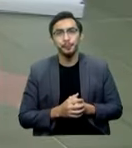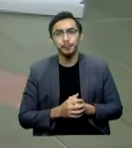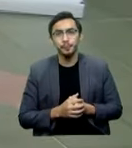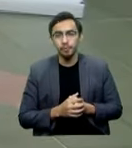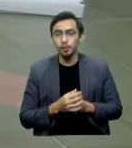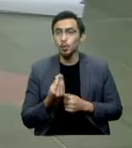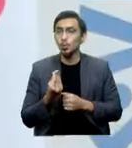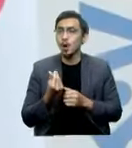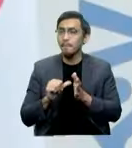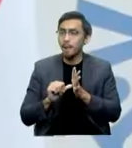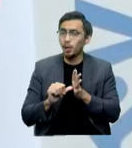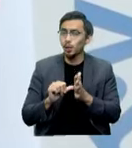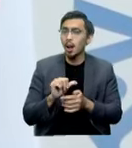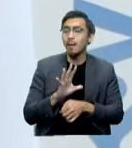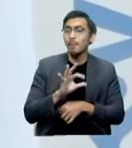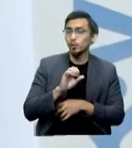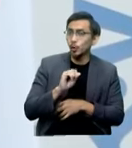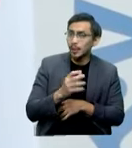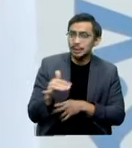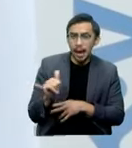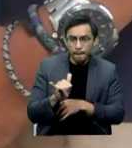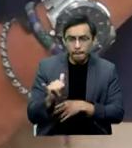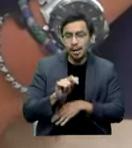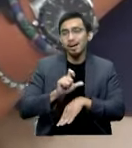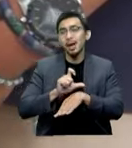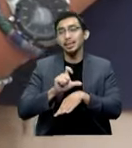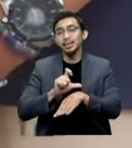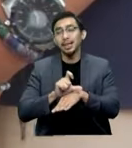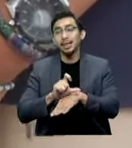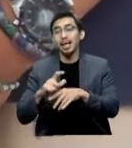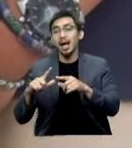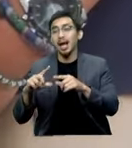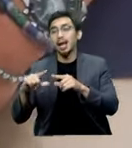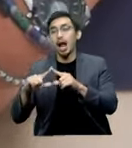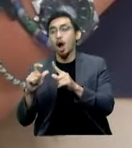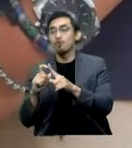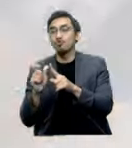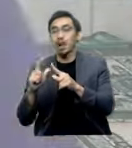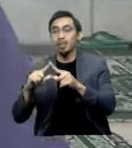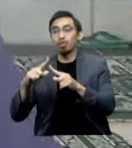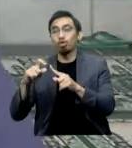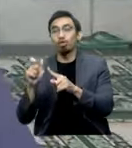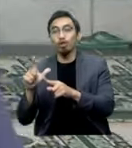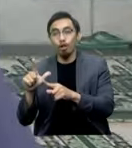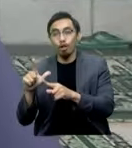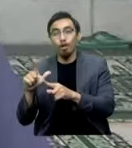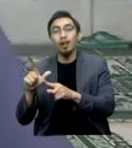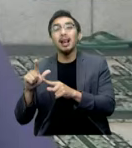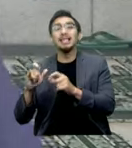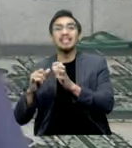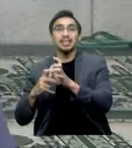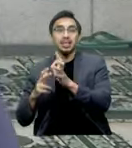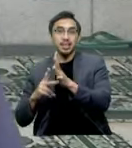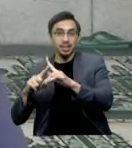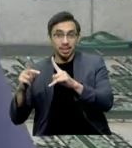tunai senilai 50 juta rupiah juga diberikan kepada Masjid Raudhatul Jannah di Komplek MNC Studios Kebon Jeruk, Jakarta Barat. Alhamdulillah, tiap hari